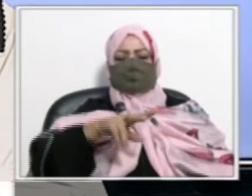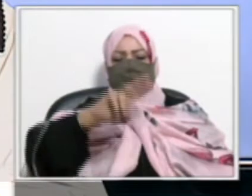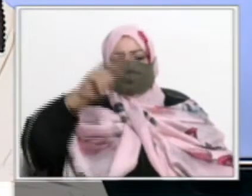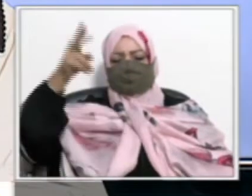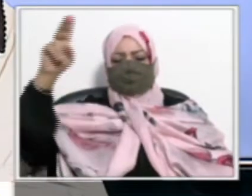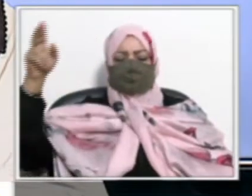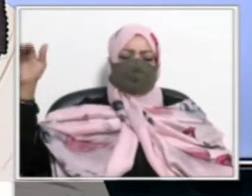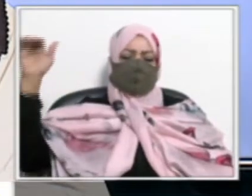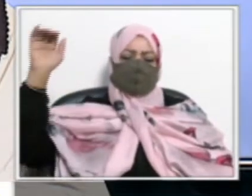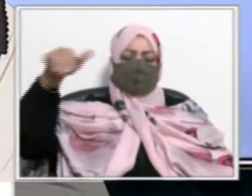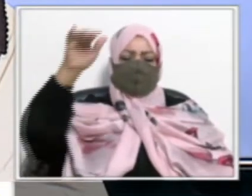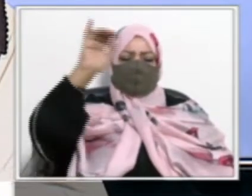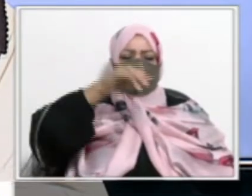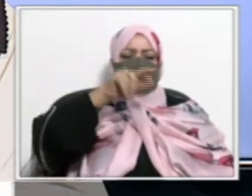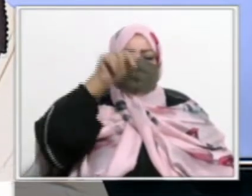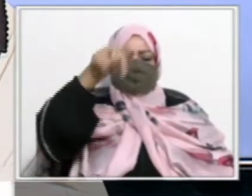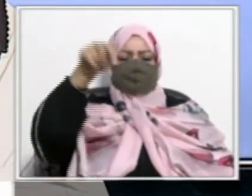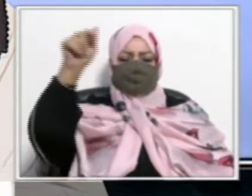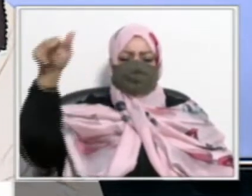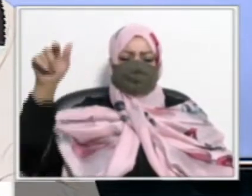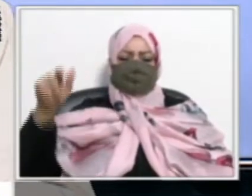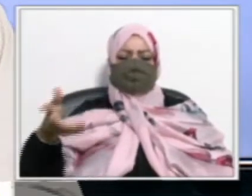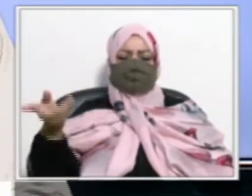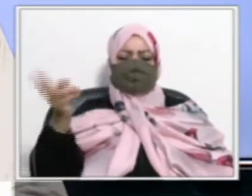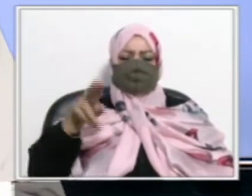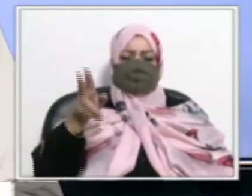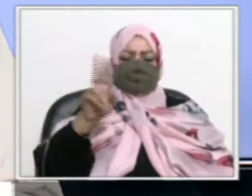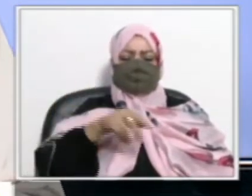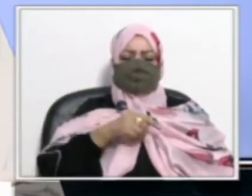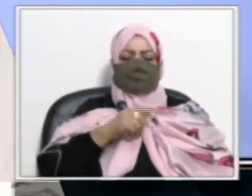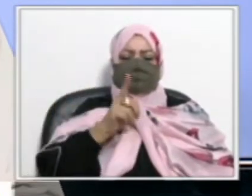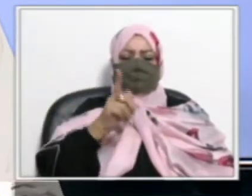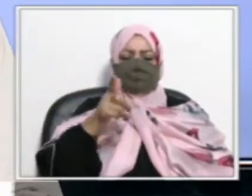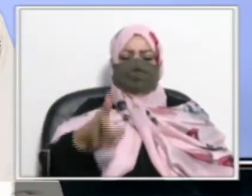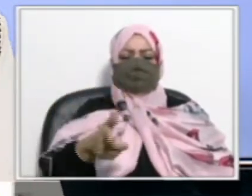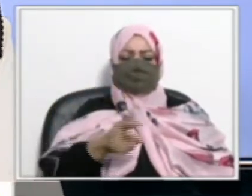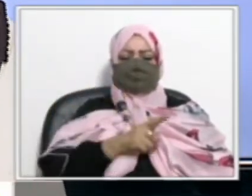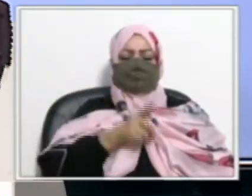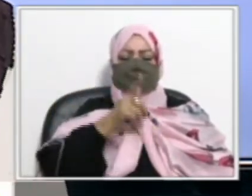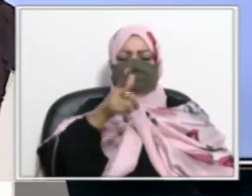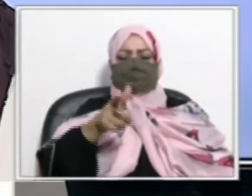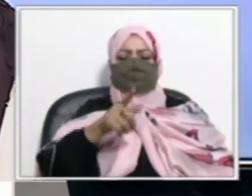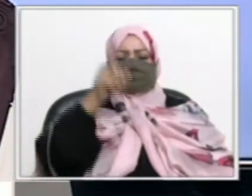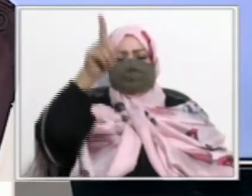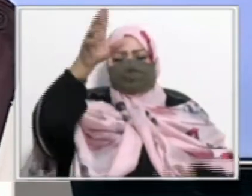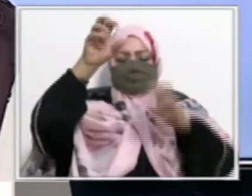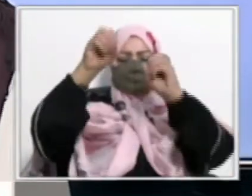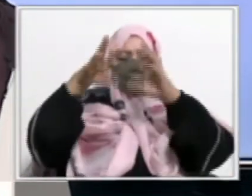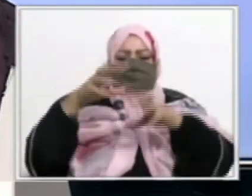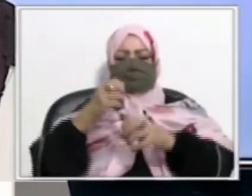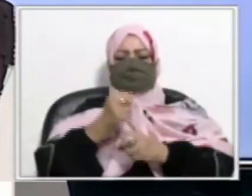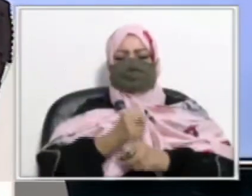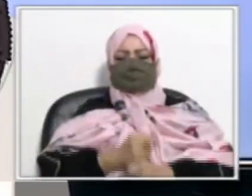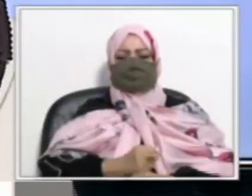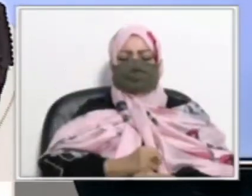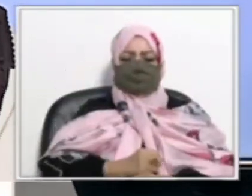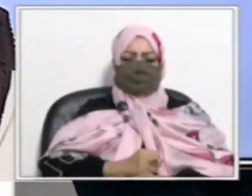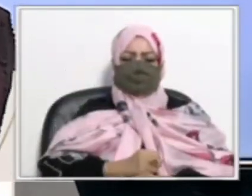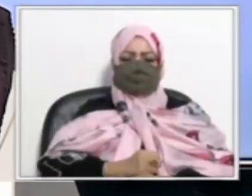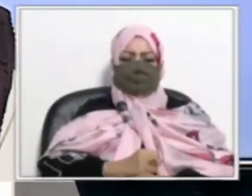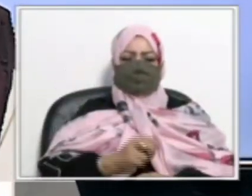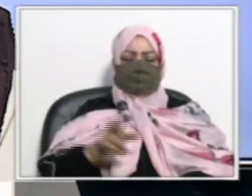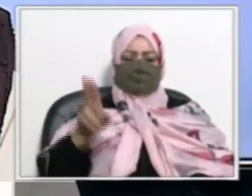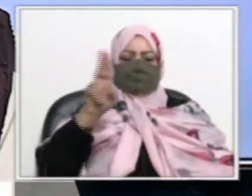الماضية بقى لي زوج أسئلة يا شيخ، انا سابق توقعتك انك تتطرق لهم اليوم. ذكرني في الحلقه